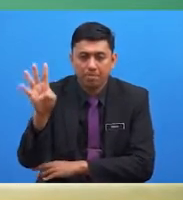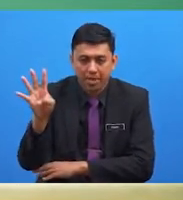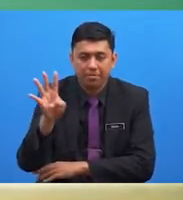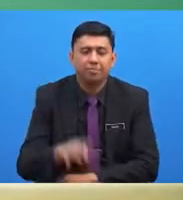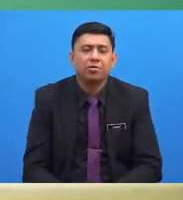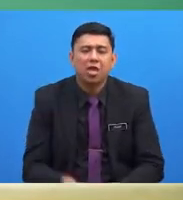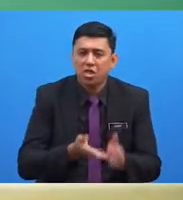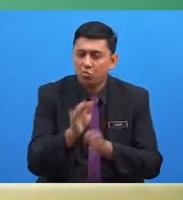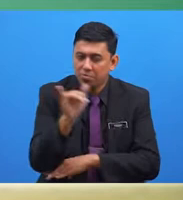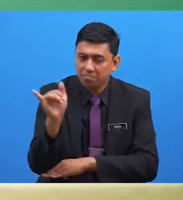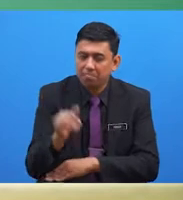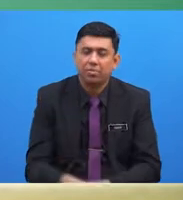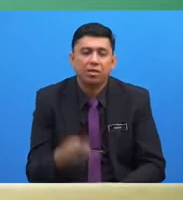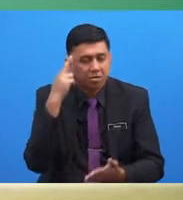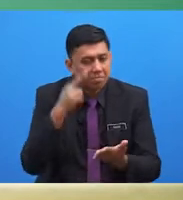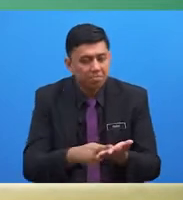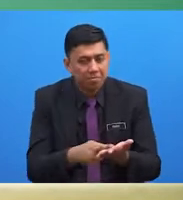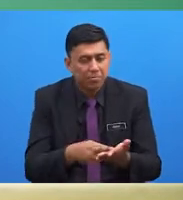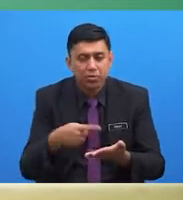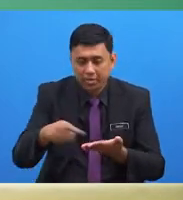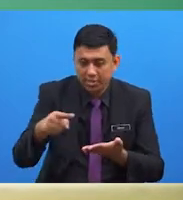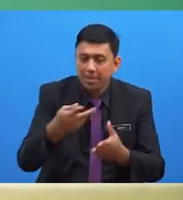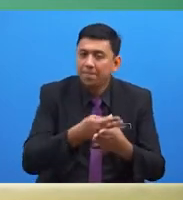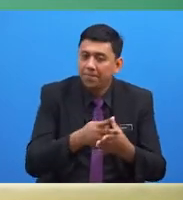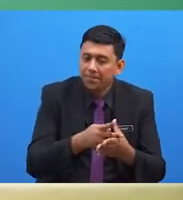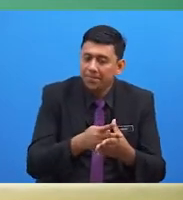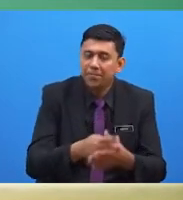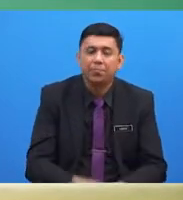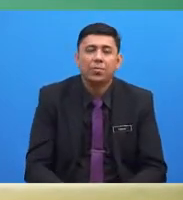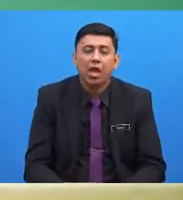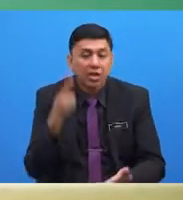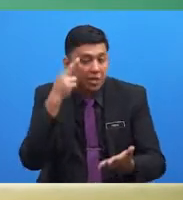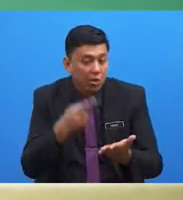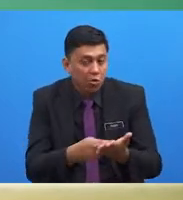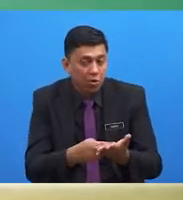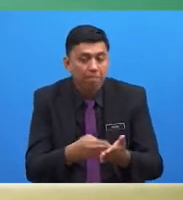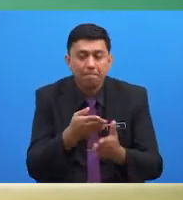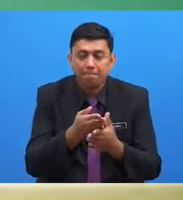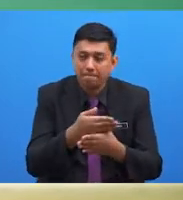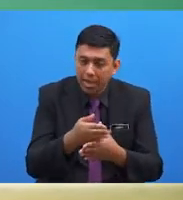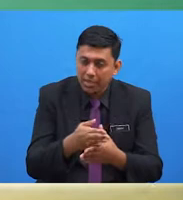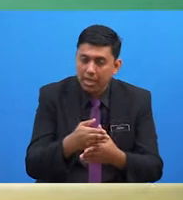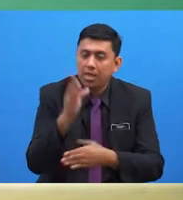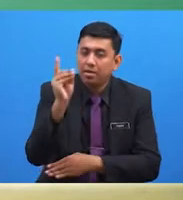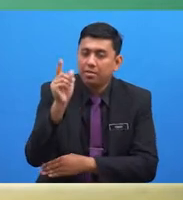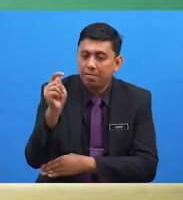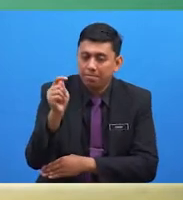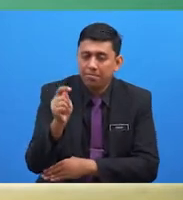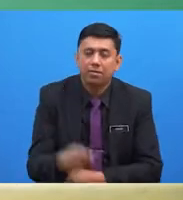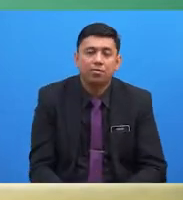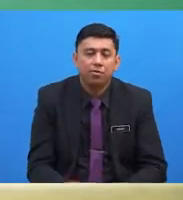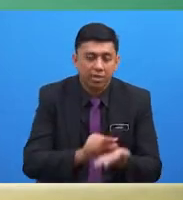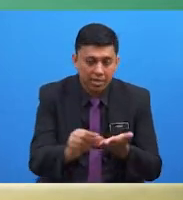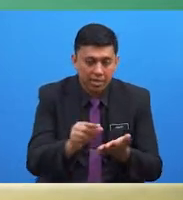RM24,724. Seterusnya, perekodan belanja bagi perkongsi perlu direkodkan di bahagian debit, iaitu